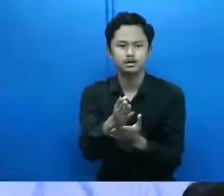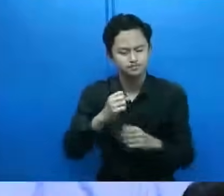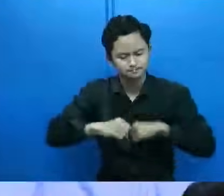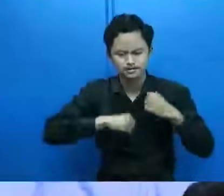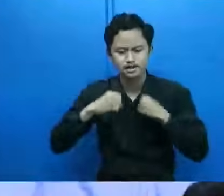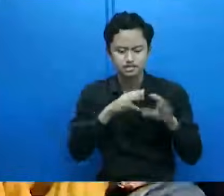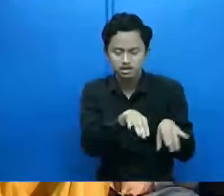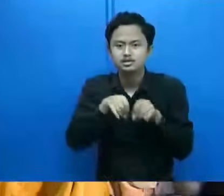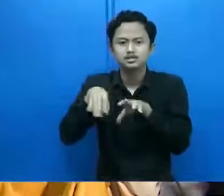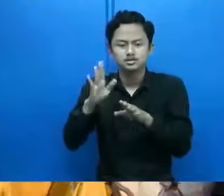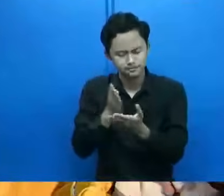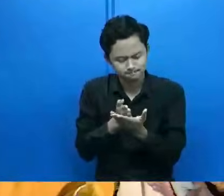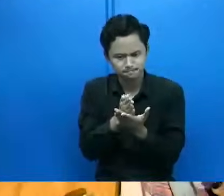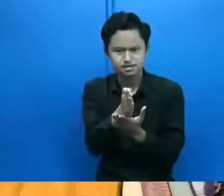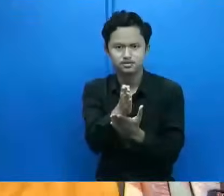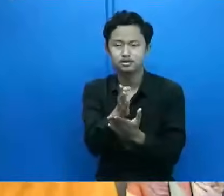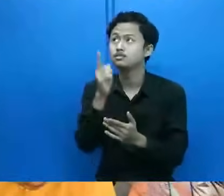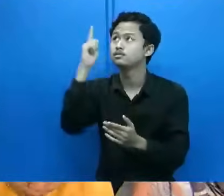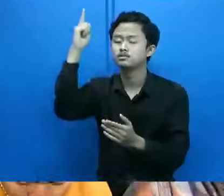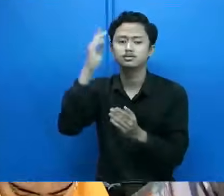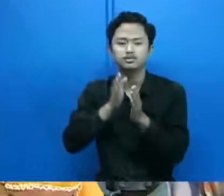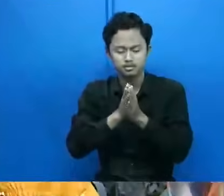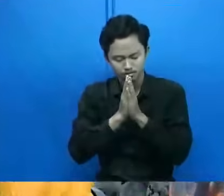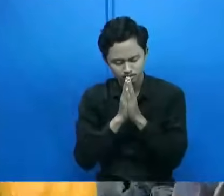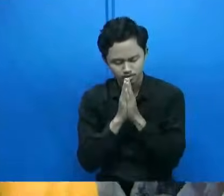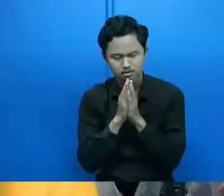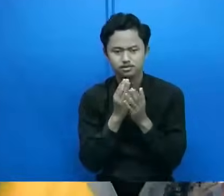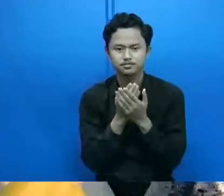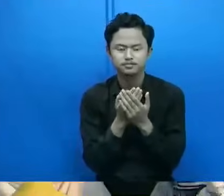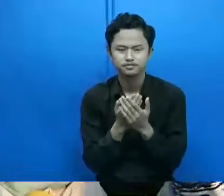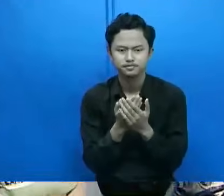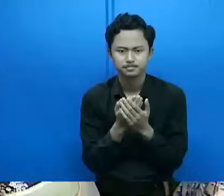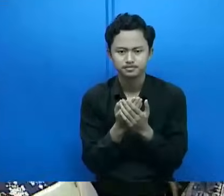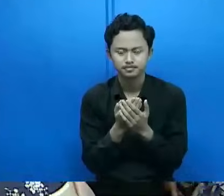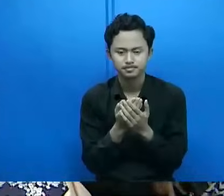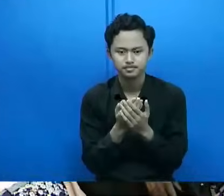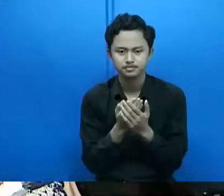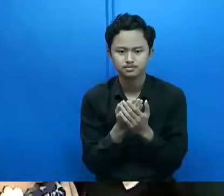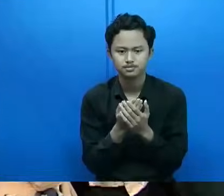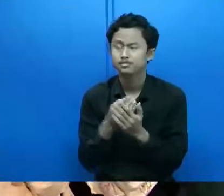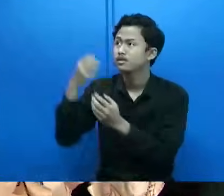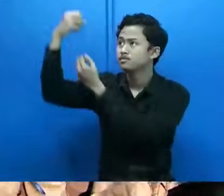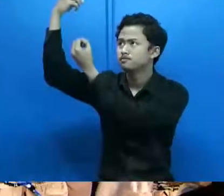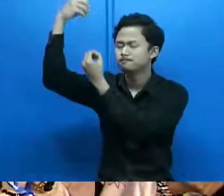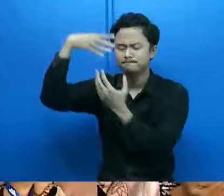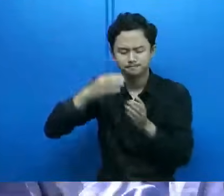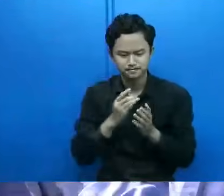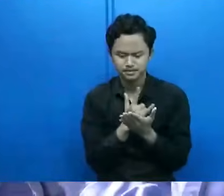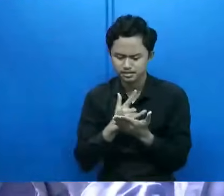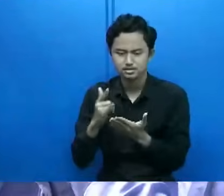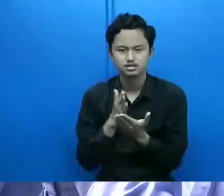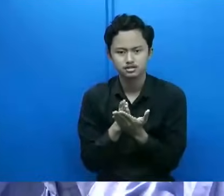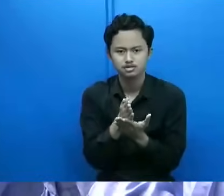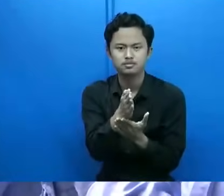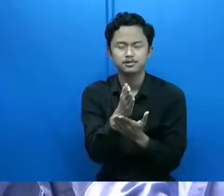berhijrah, ya Allah. Kami mohon, ya Allah, zukna istiqamah hatta al-wafa. Anugerahkan kami sikap istiqamah sampai kami wafat,